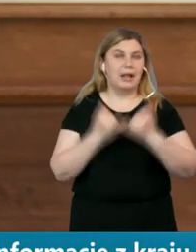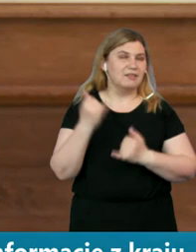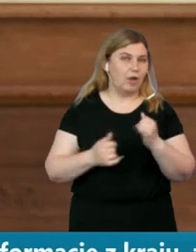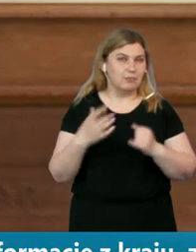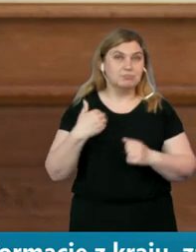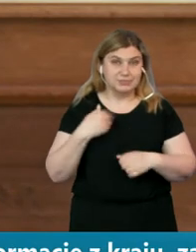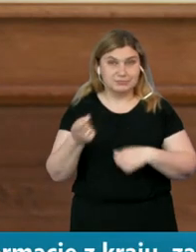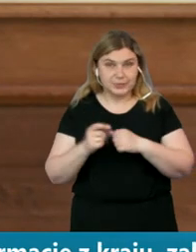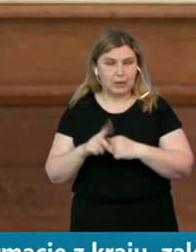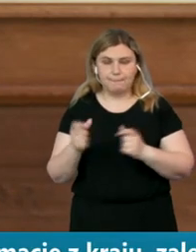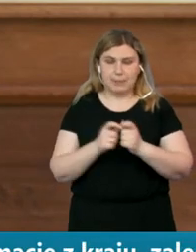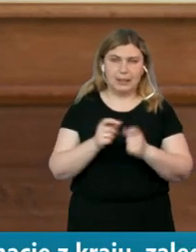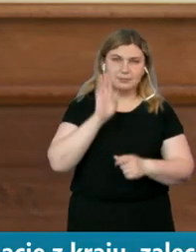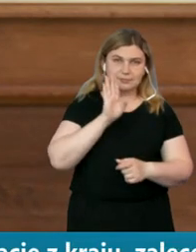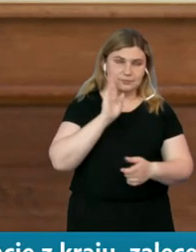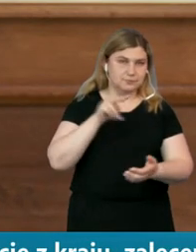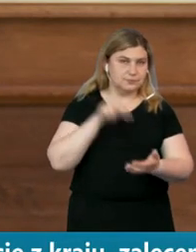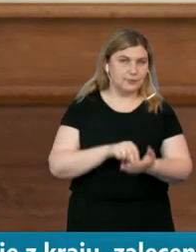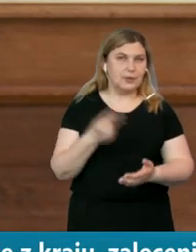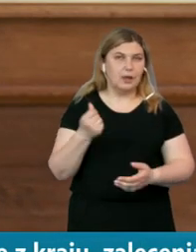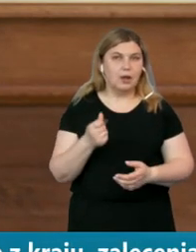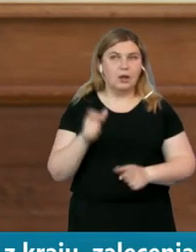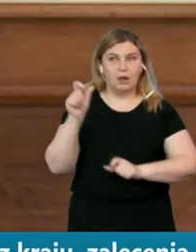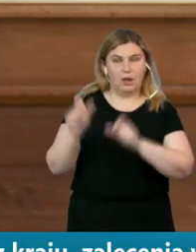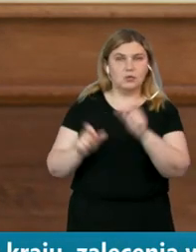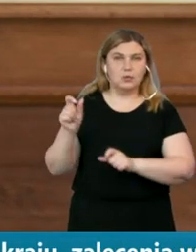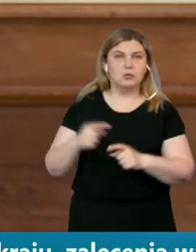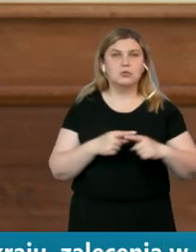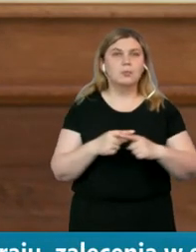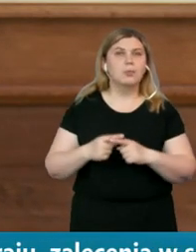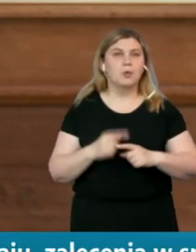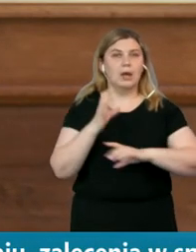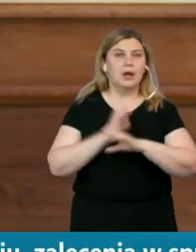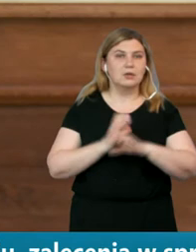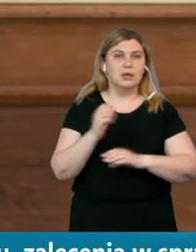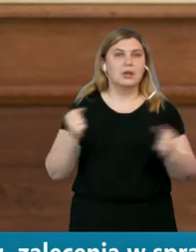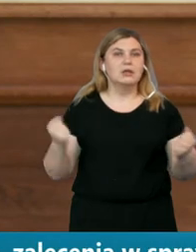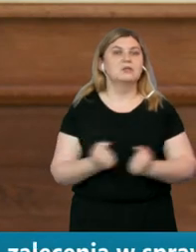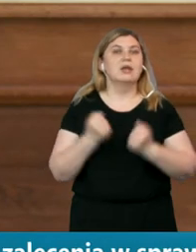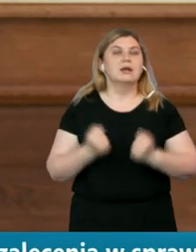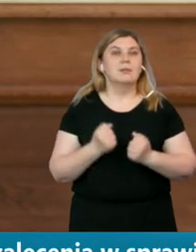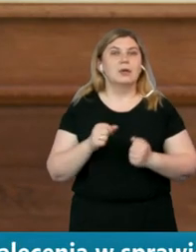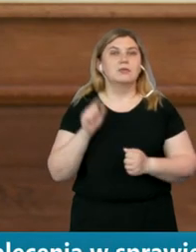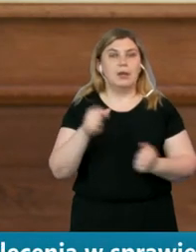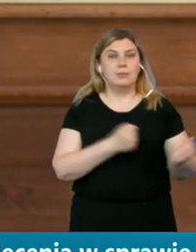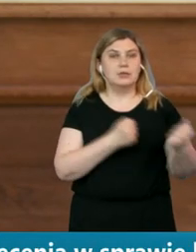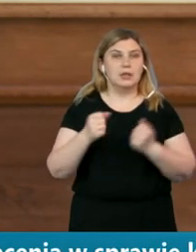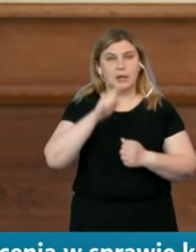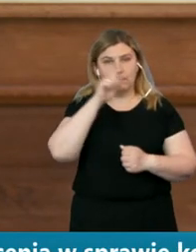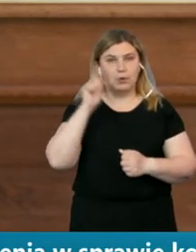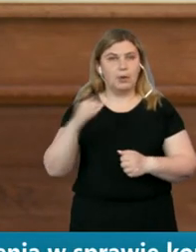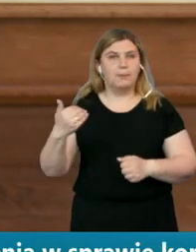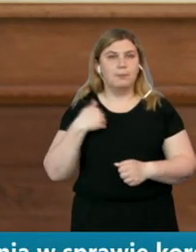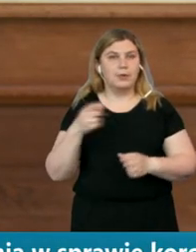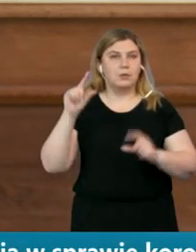wzrostu kosztów osobowych w spółkach autobusowych, a więc staramy się, aby ten transport publiczny był relatywnie